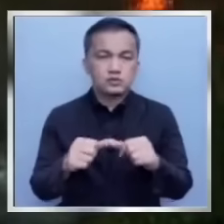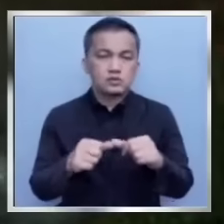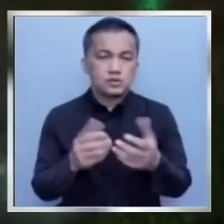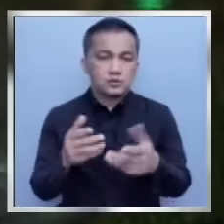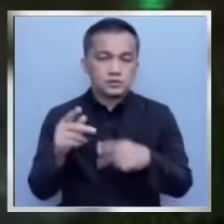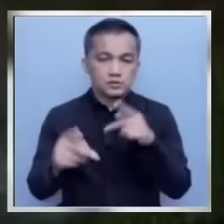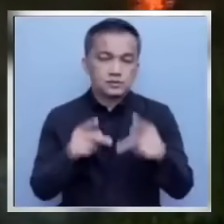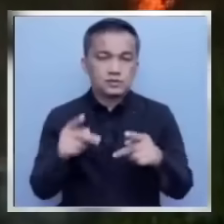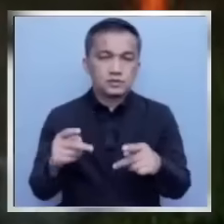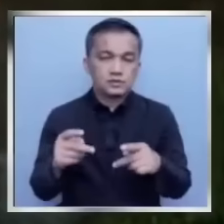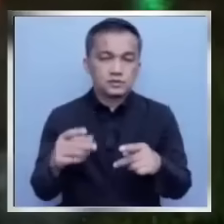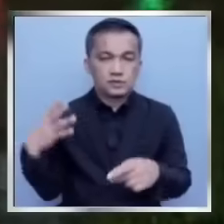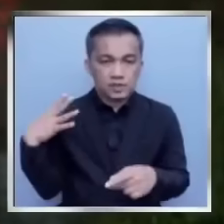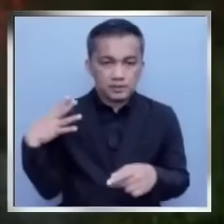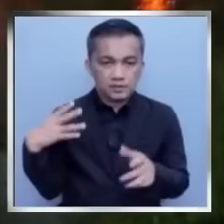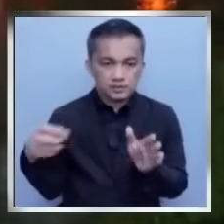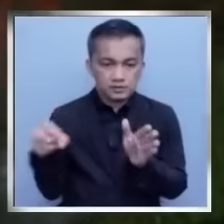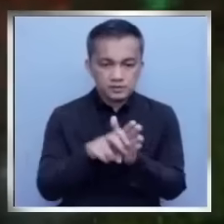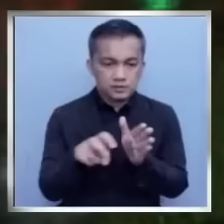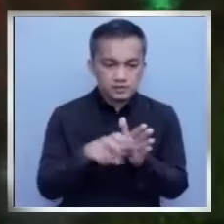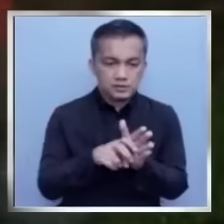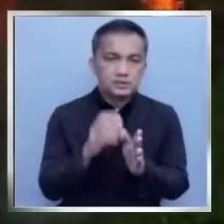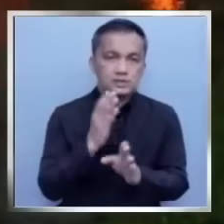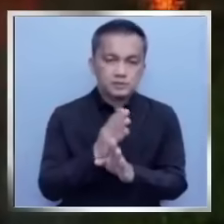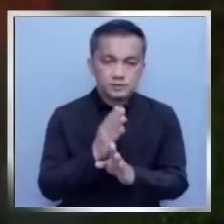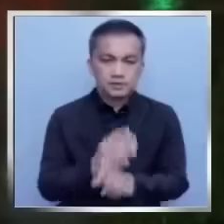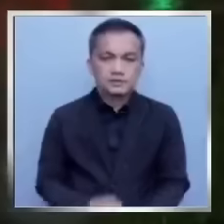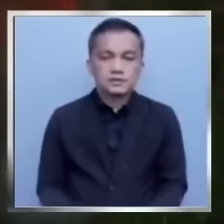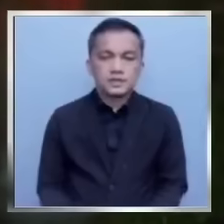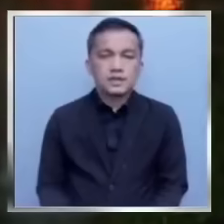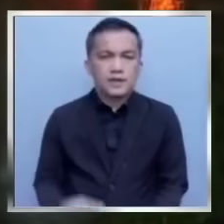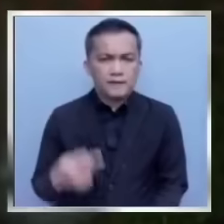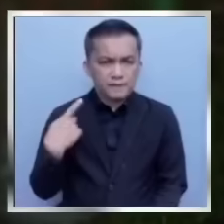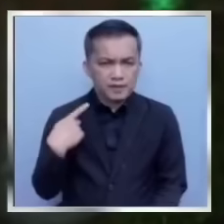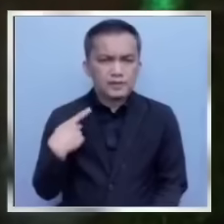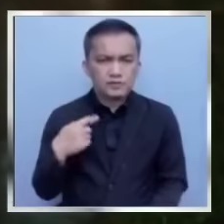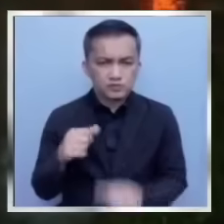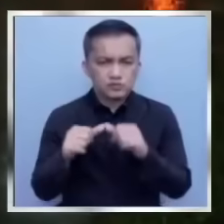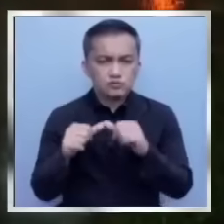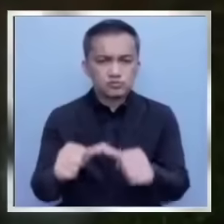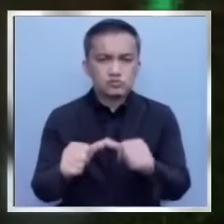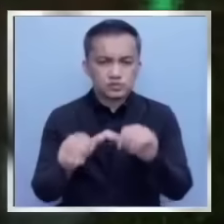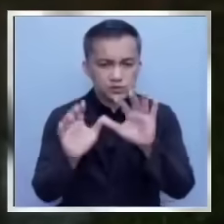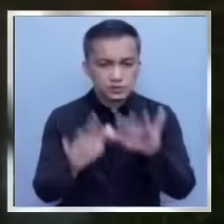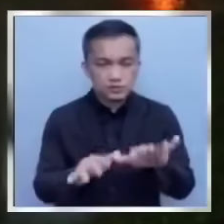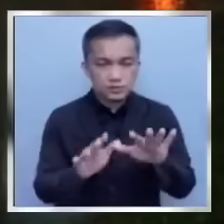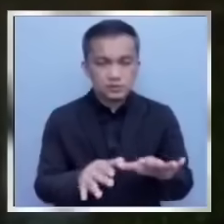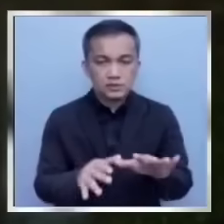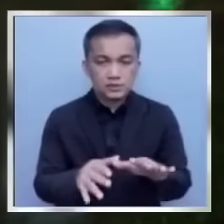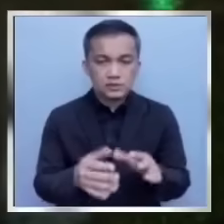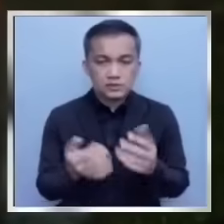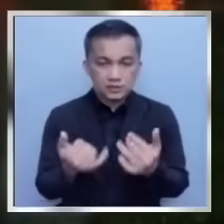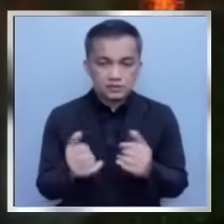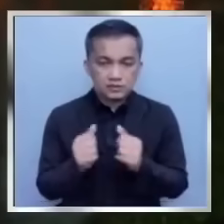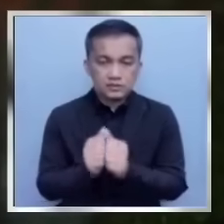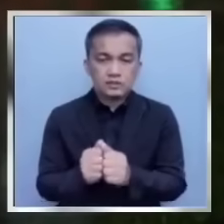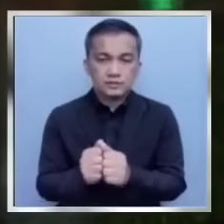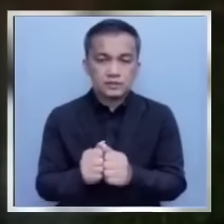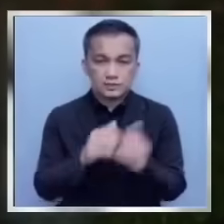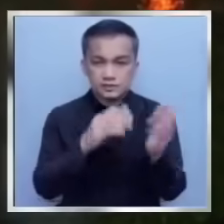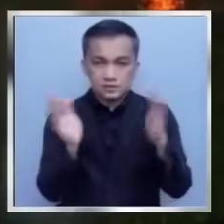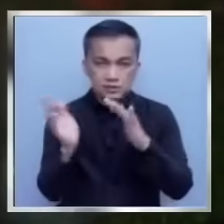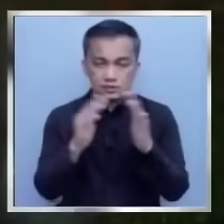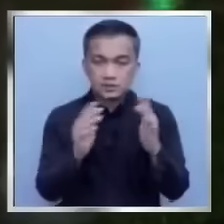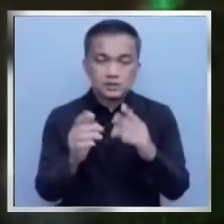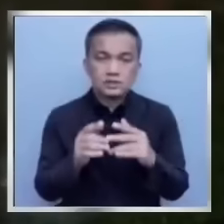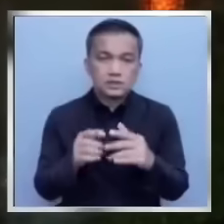at sumasakay sa bus. Nararanasan pa rin natin yung mga pag-ulan at ngayon nga ay kasama na rin ang malakas na hangin. Kaya sa mga hindi pa